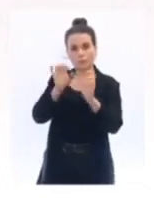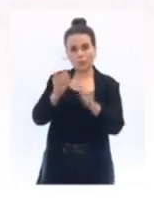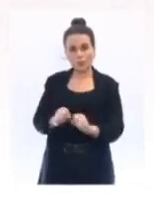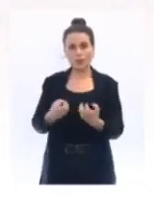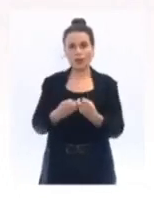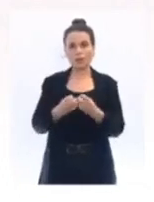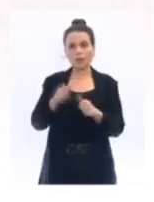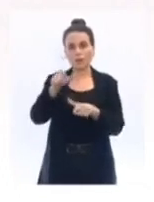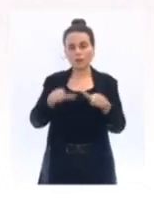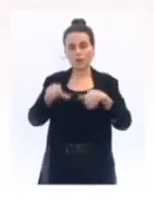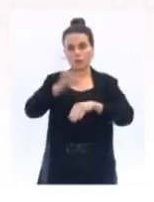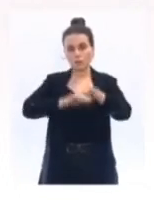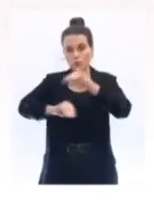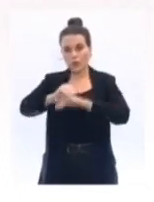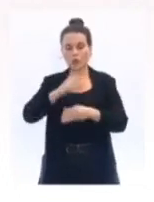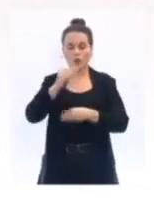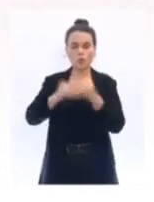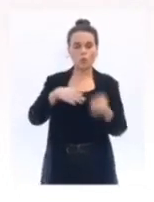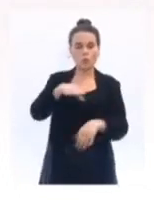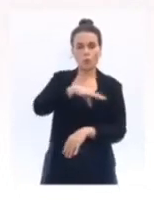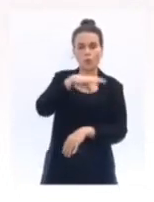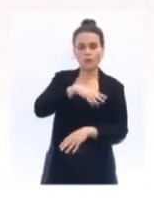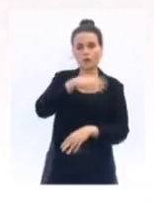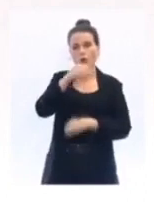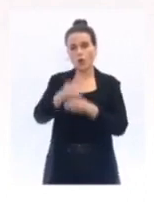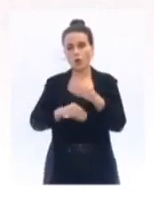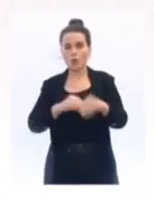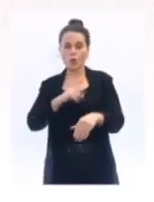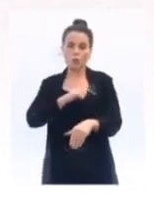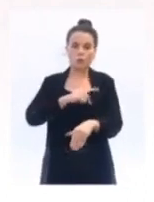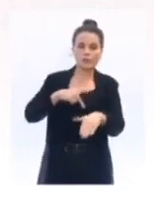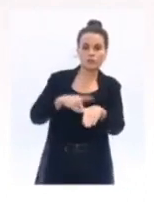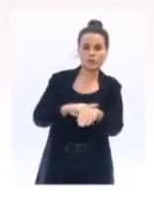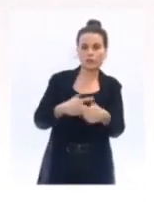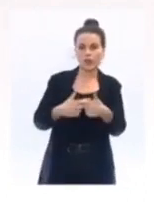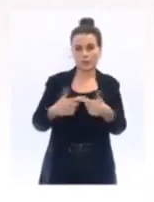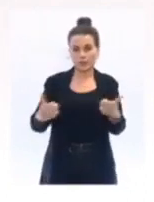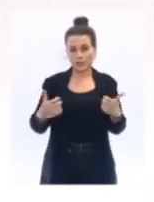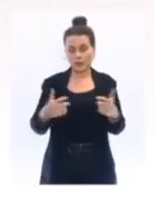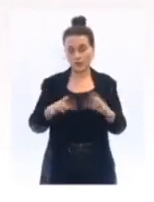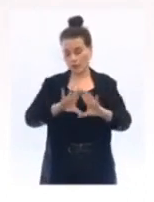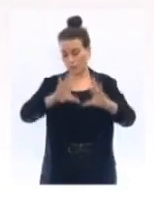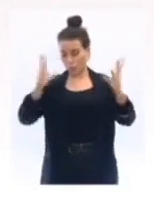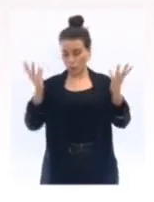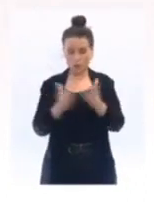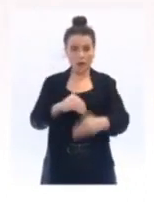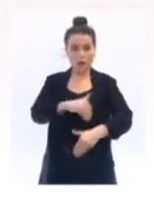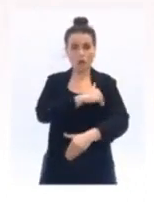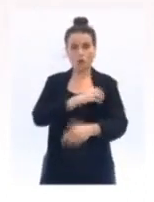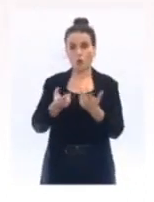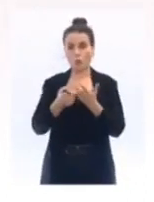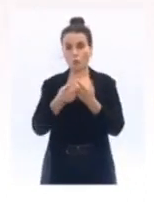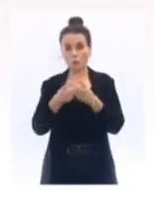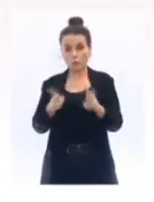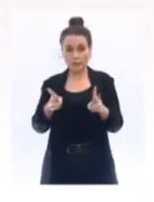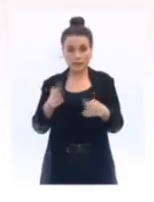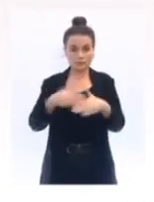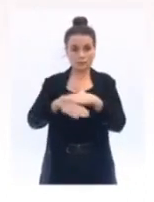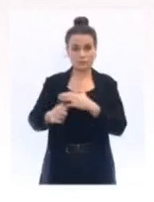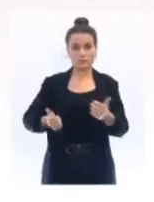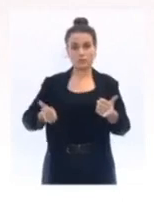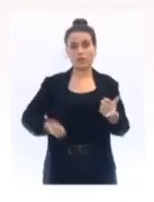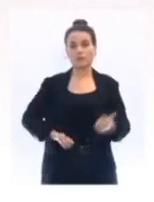entreprises fermées ou qui rencontrent des difficultés, le recours au chômage partiel sera maintenu